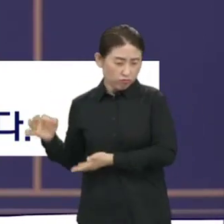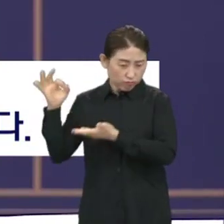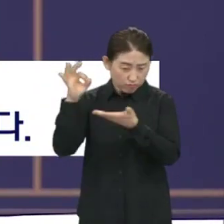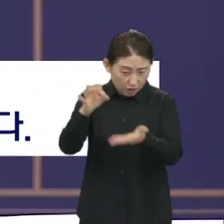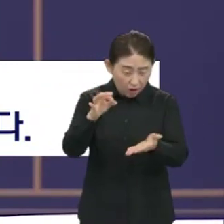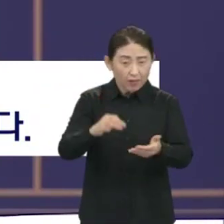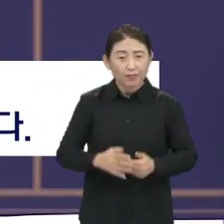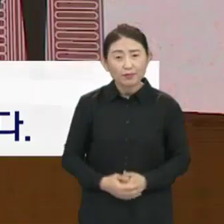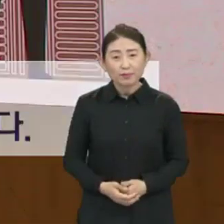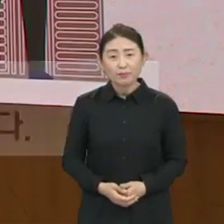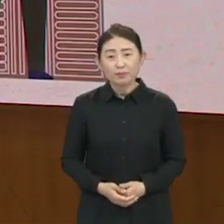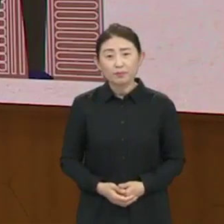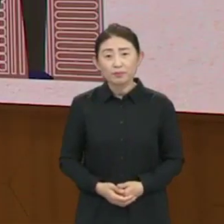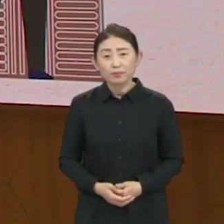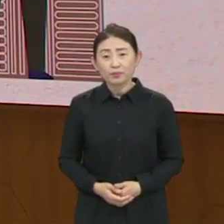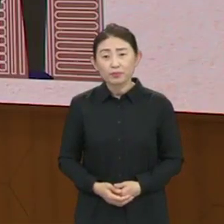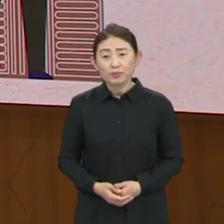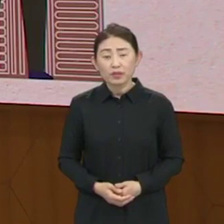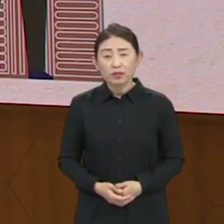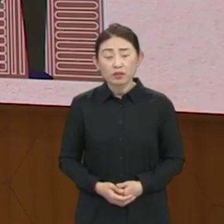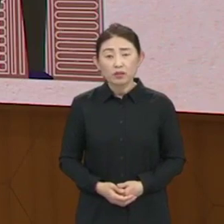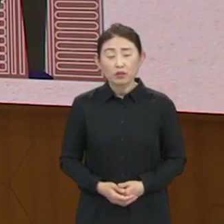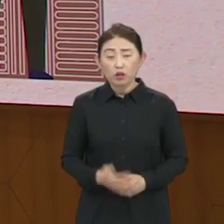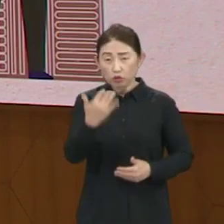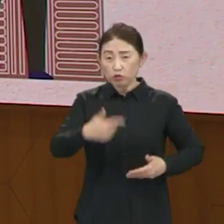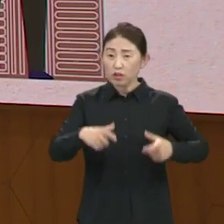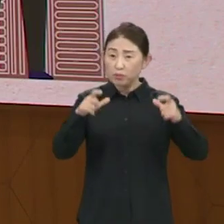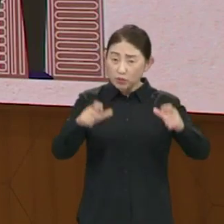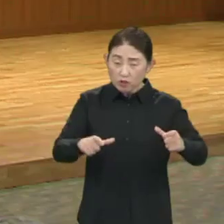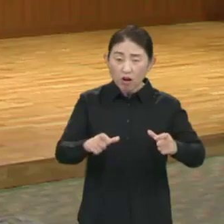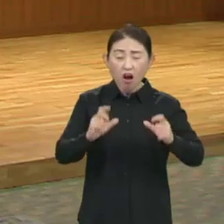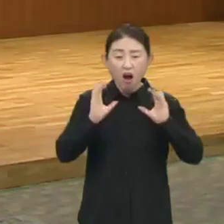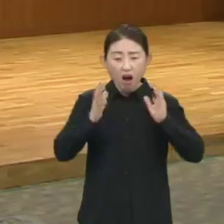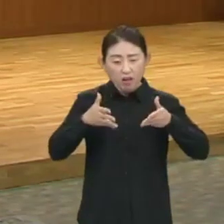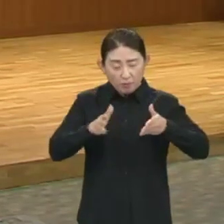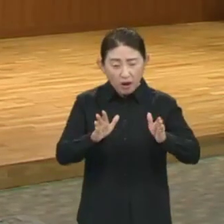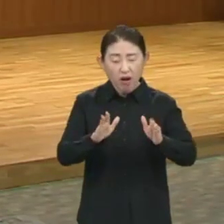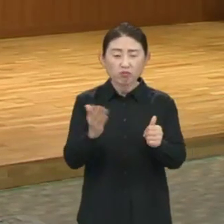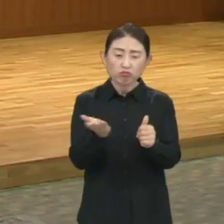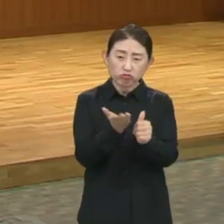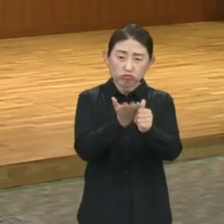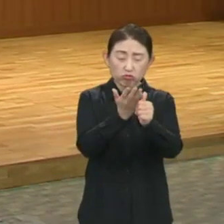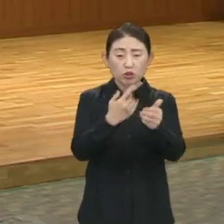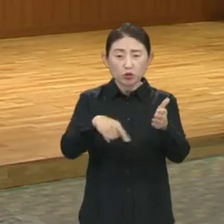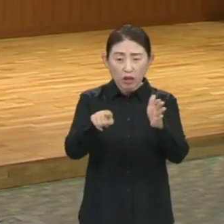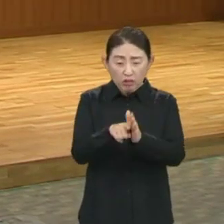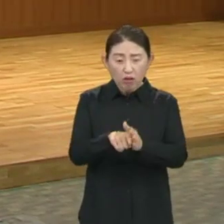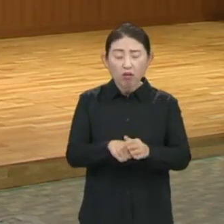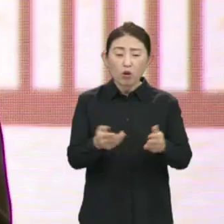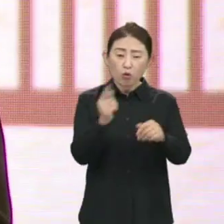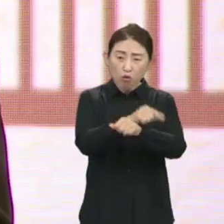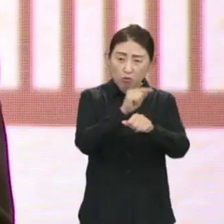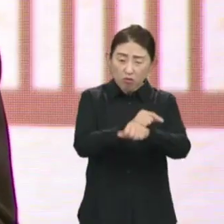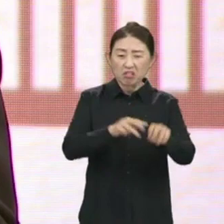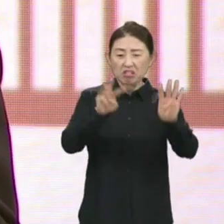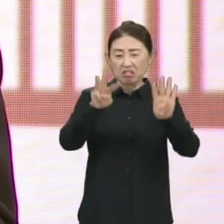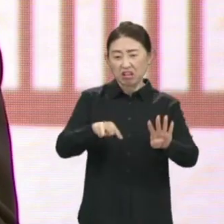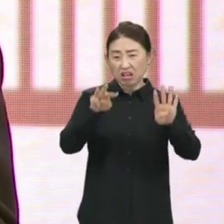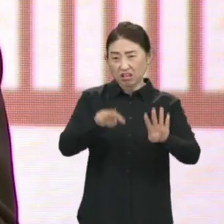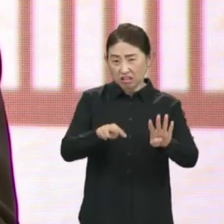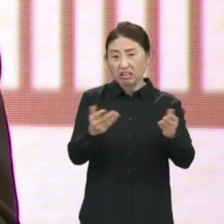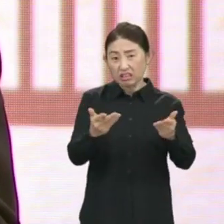주기 바랍니다. 주 4일제 출근을 포함한 충남형 풀케어 돌봄 등 파격적인 저출생 대책을 추진 중인